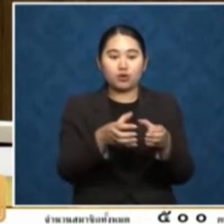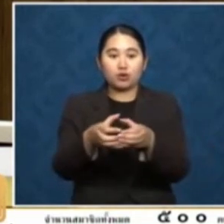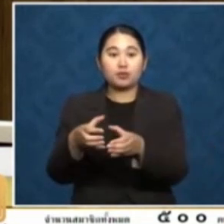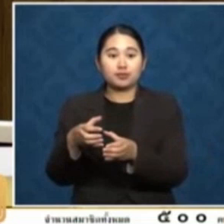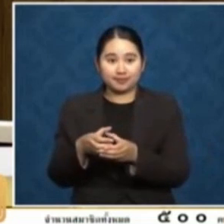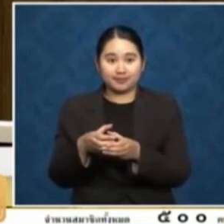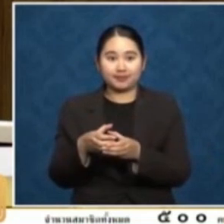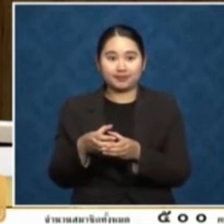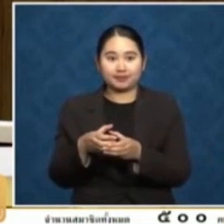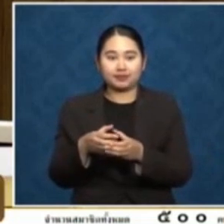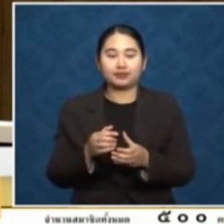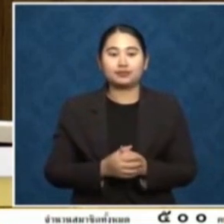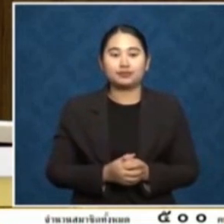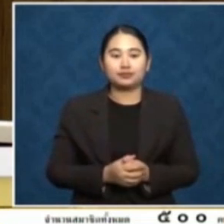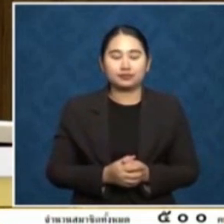าะในเรื่องของเพศ